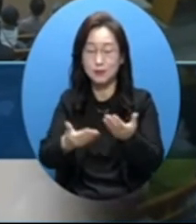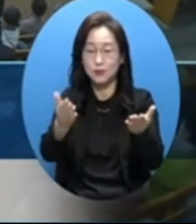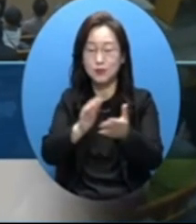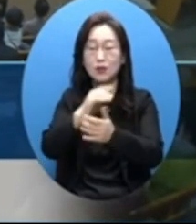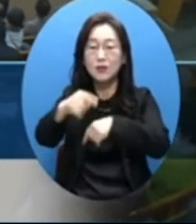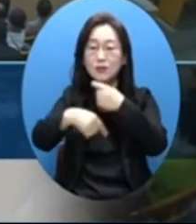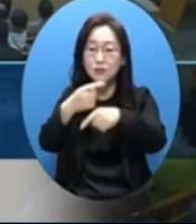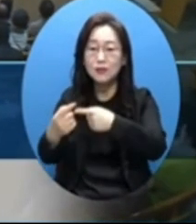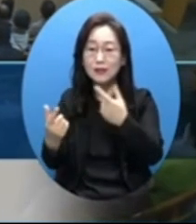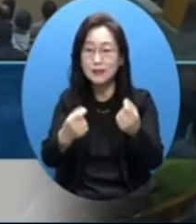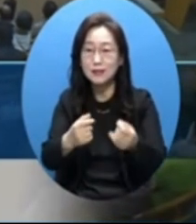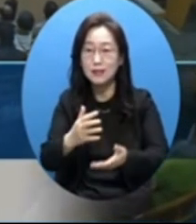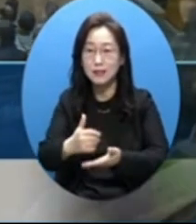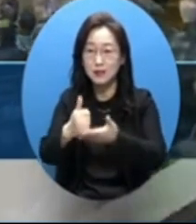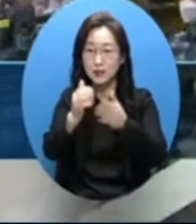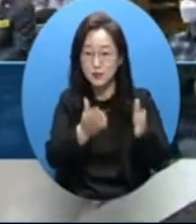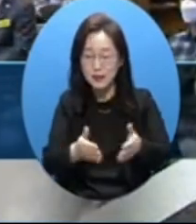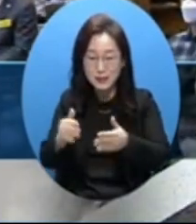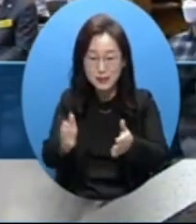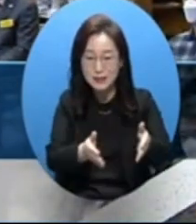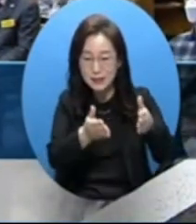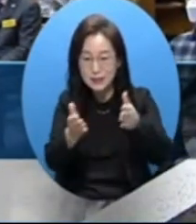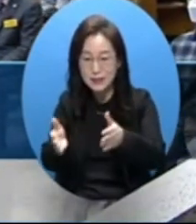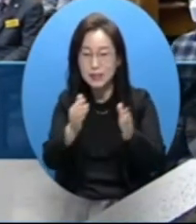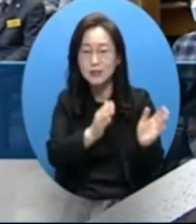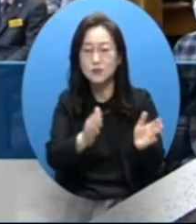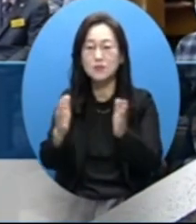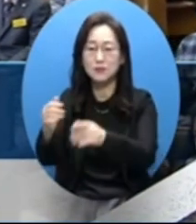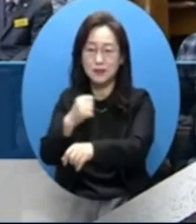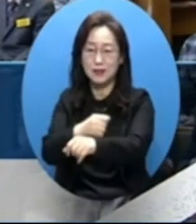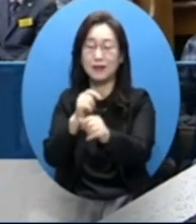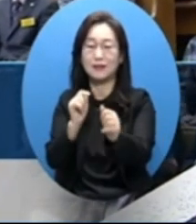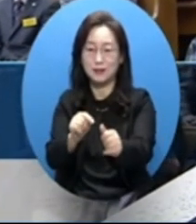제 뭘 따라해 주시기 바랍니다 주님의 길을 준비하라